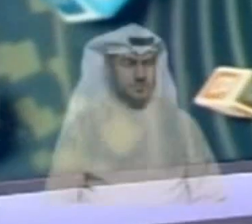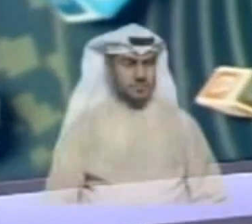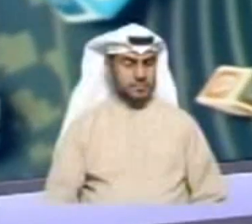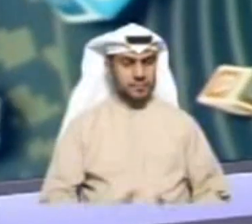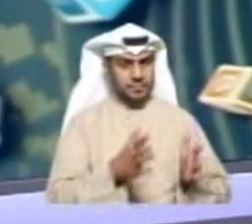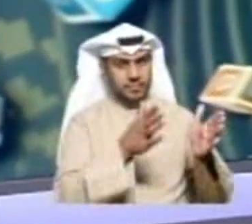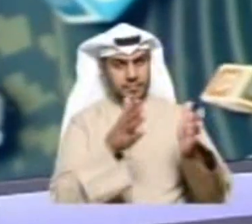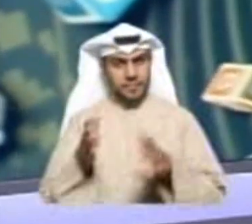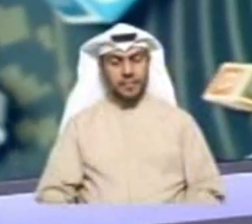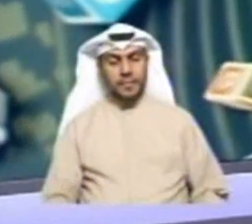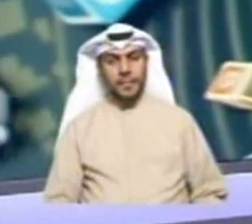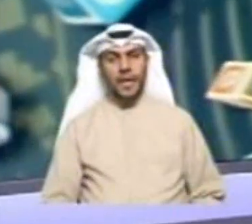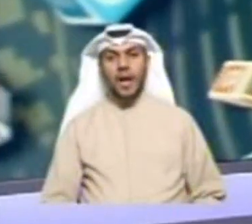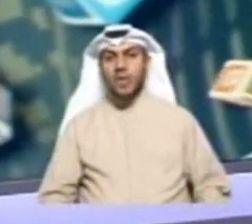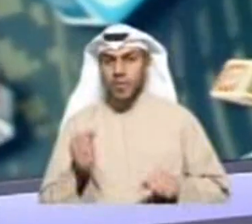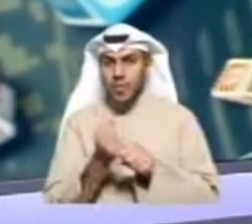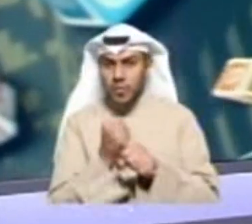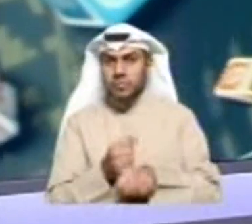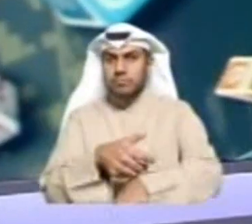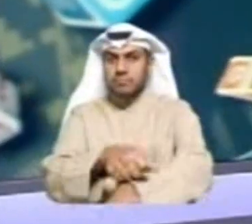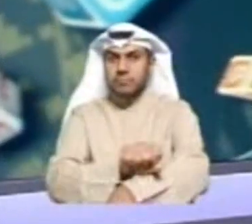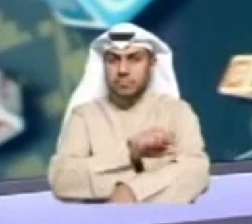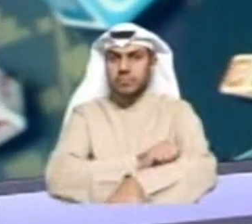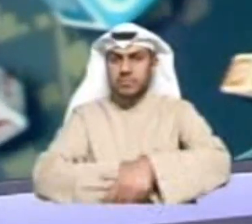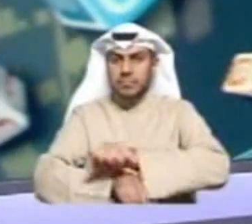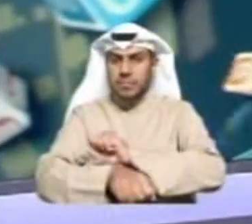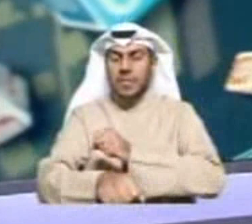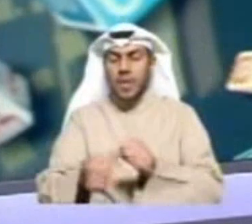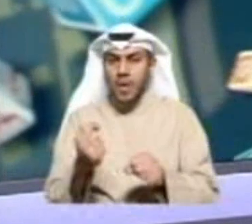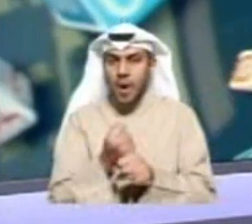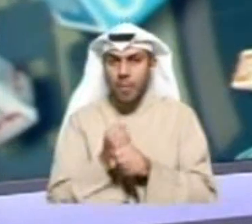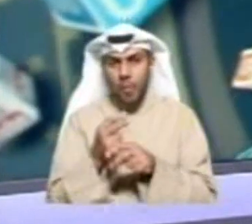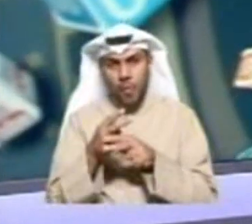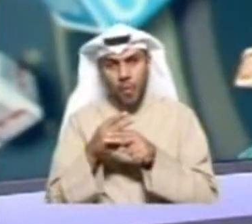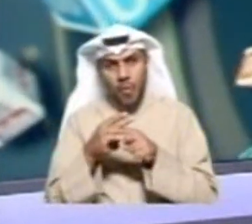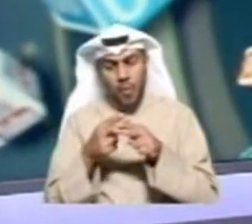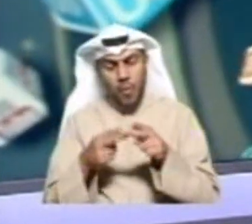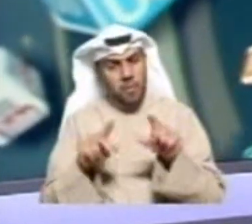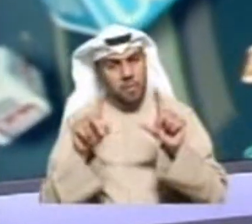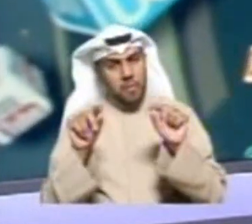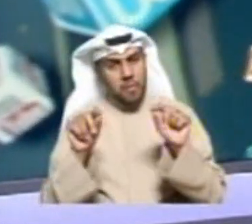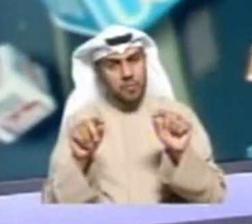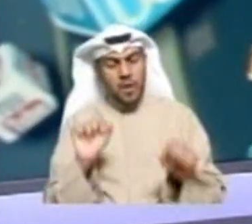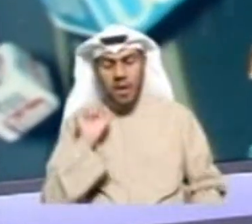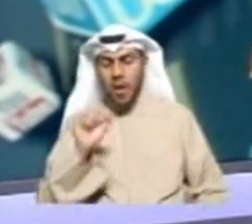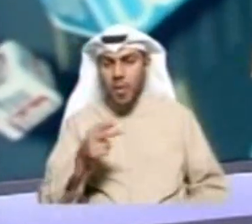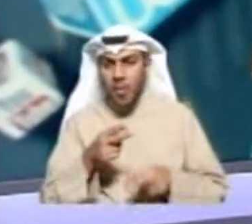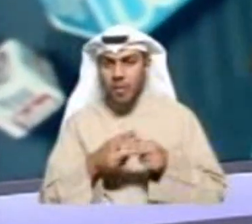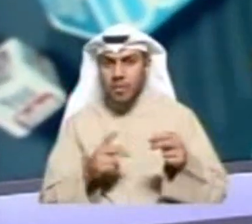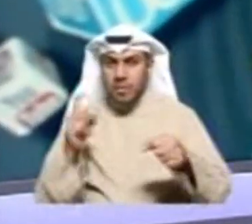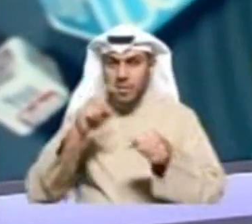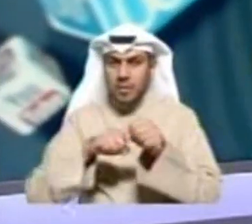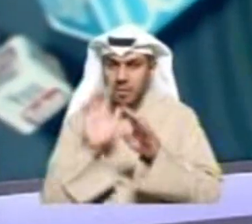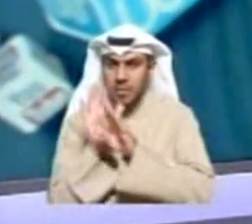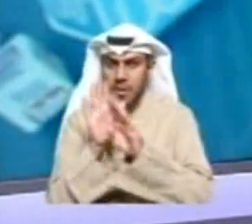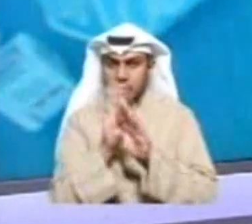جهود كبيرة لم تتوانى لحظة عن بذلها سعيا لتمثيل دولة الكويت أفضل تمثيل، وذلك من خلال مساهمتها القيمة والفاعلة